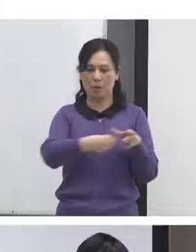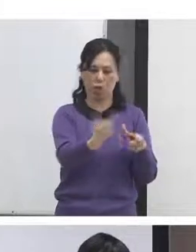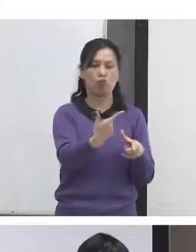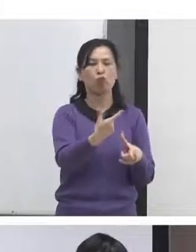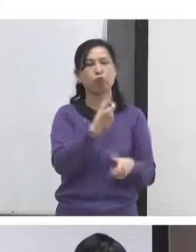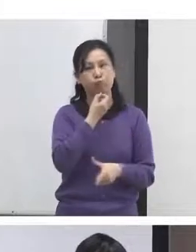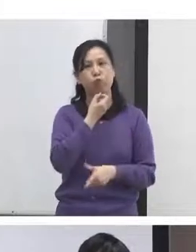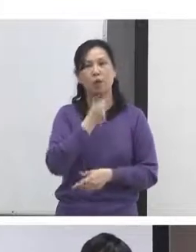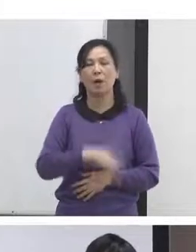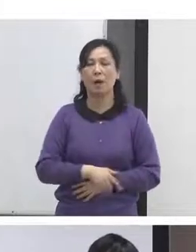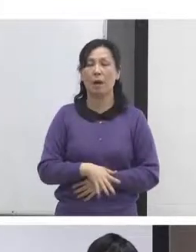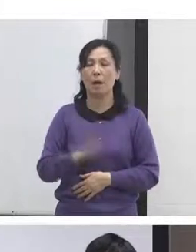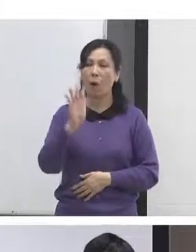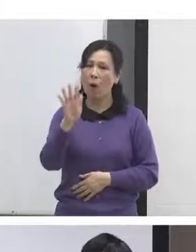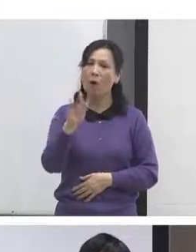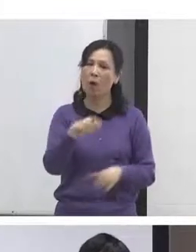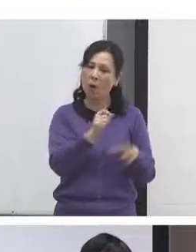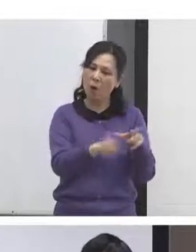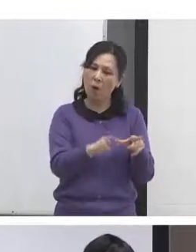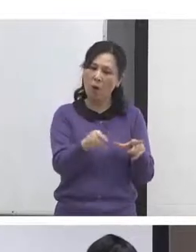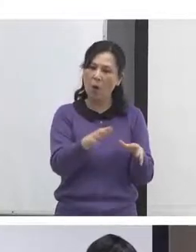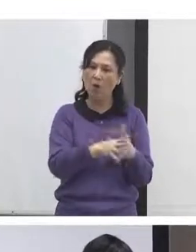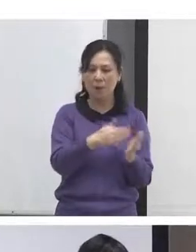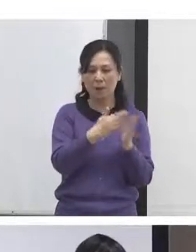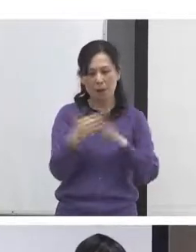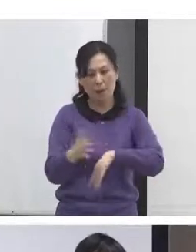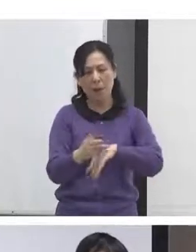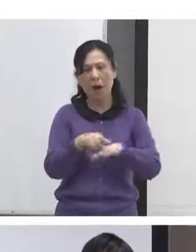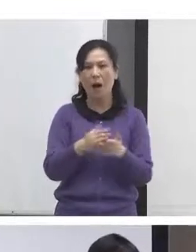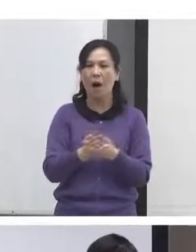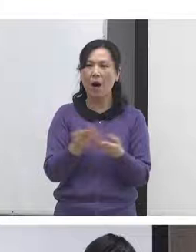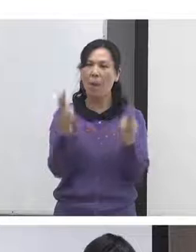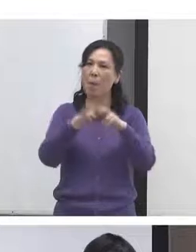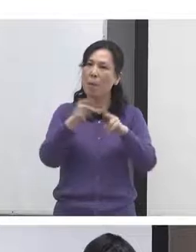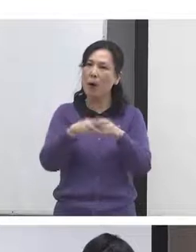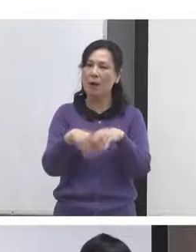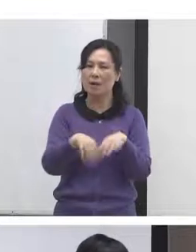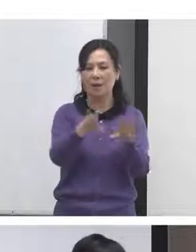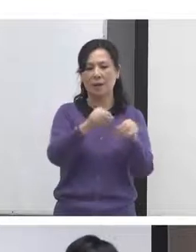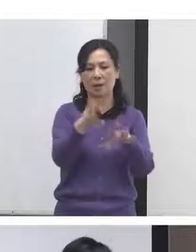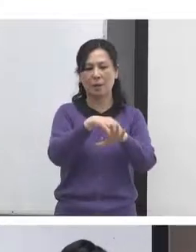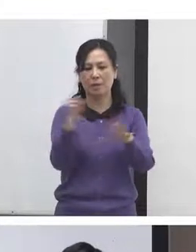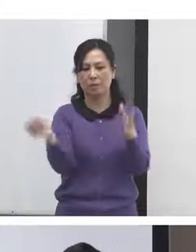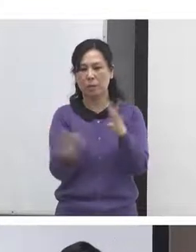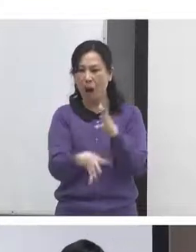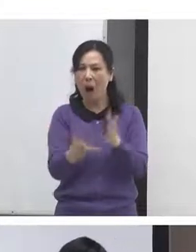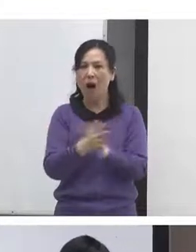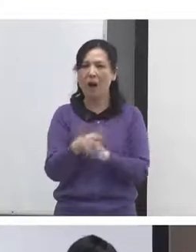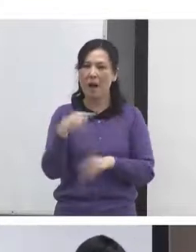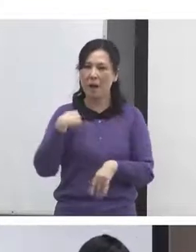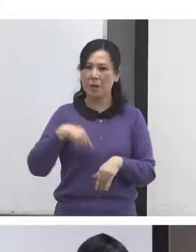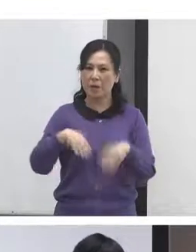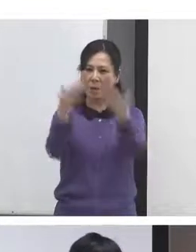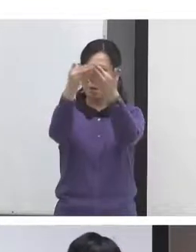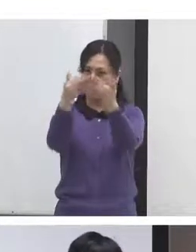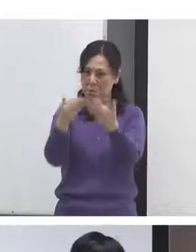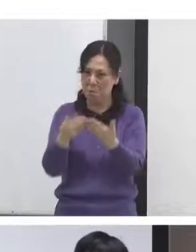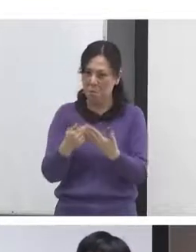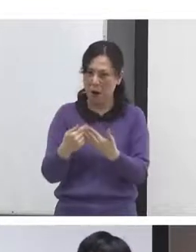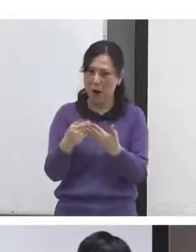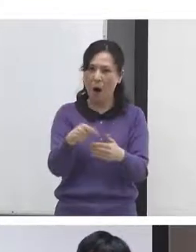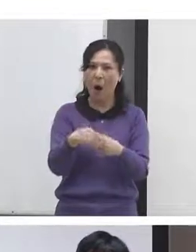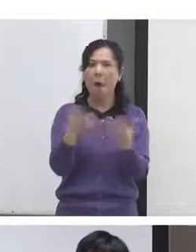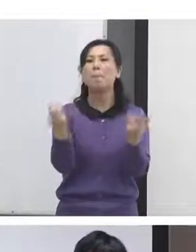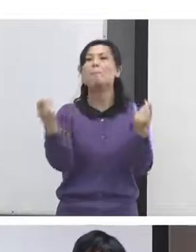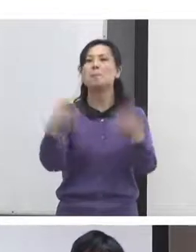说有些资料是公司有什么状况或倒闭或关门后，他就把资料下架了，就是他要确保说这些资料都能对得到正确公司之类，就会造